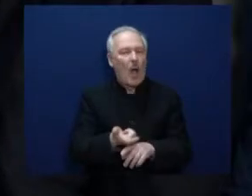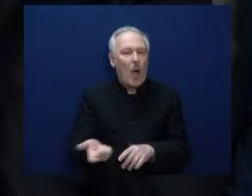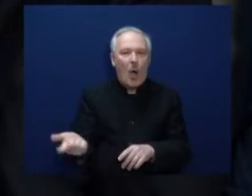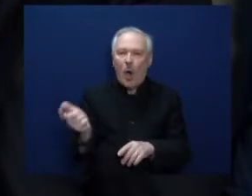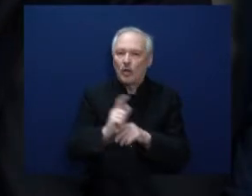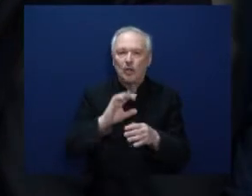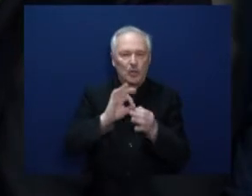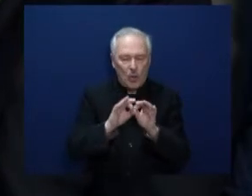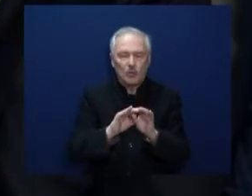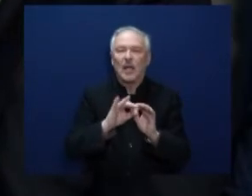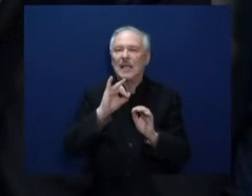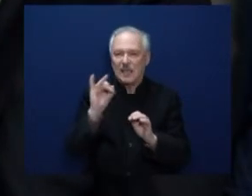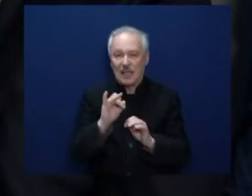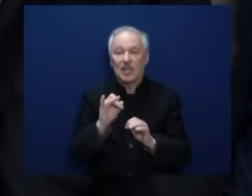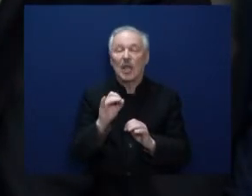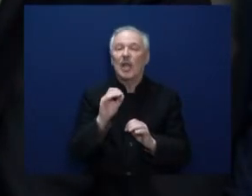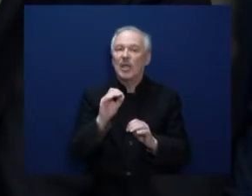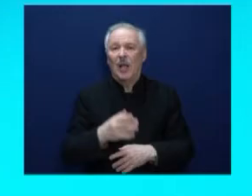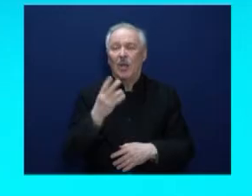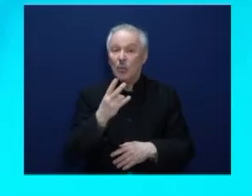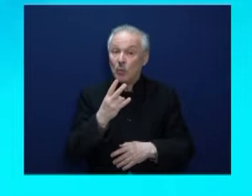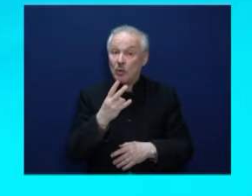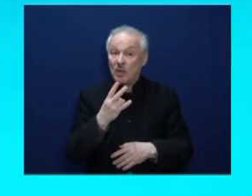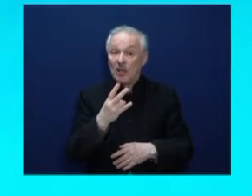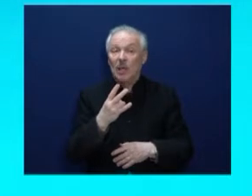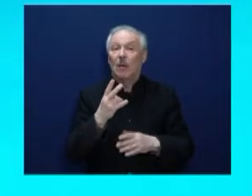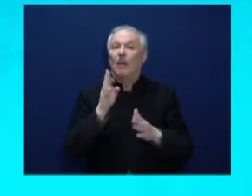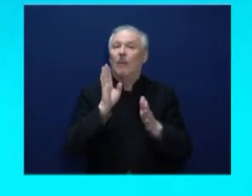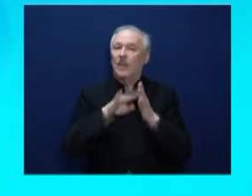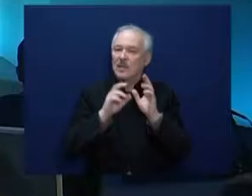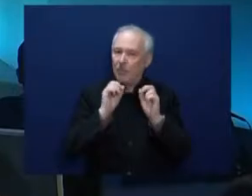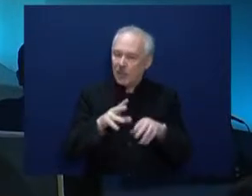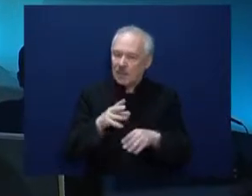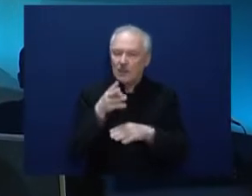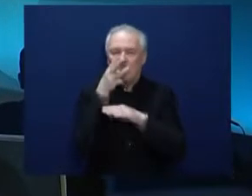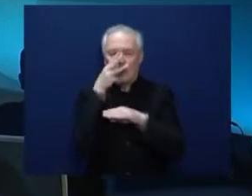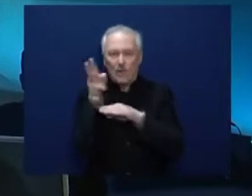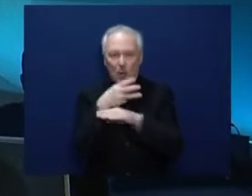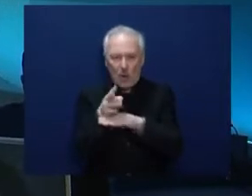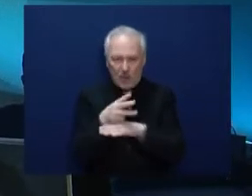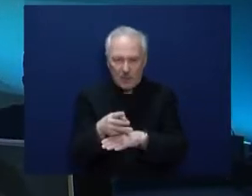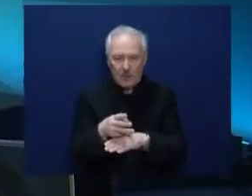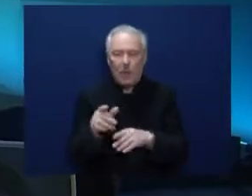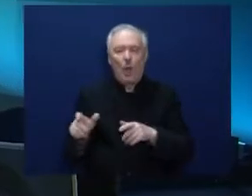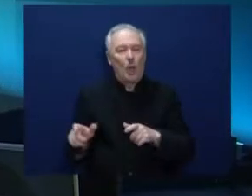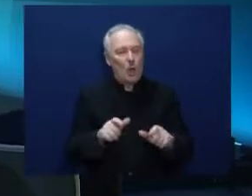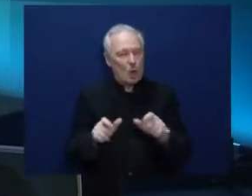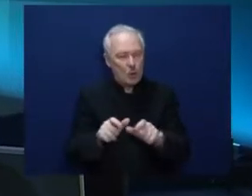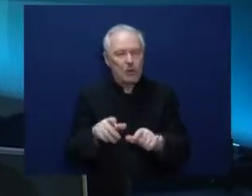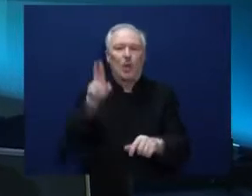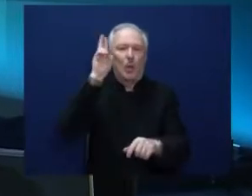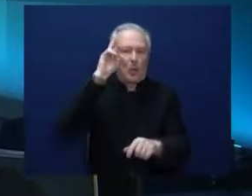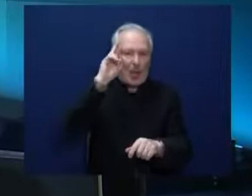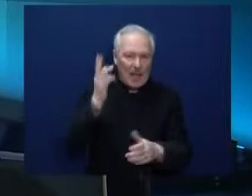современной культурной жизни региона играют большую роль. Это безопасность, видеокамеры, это, безусловно, дорожки, туалет,